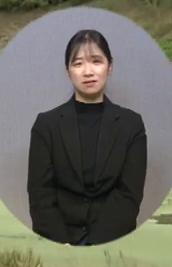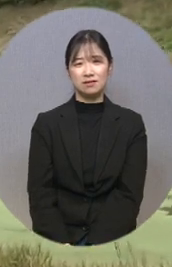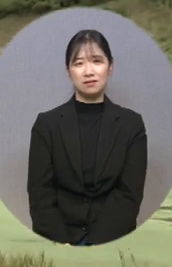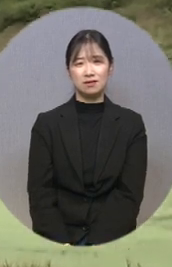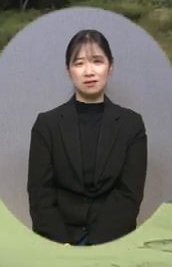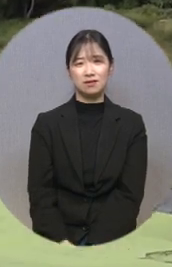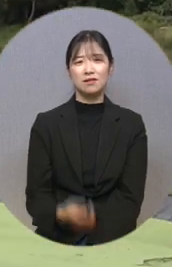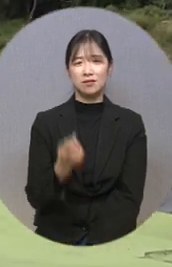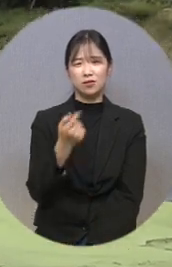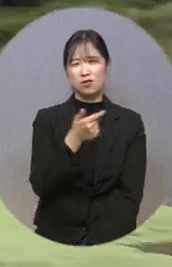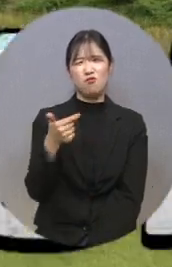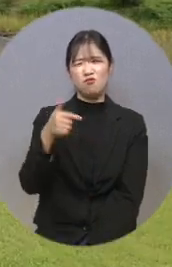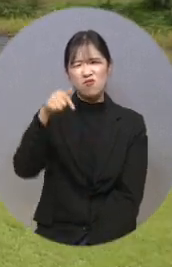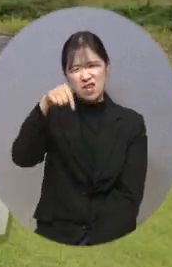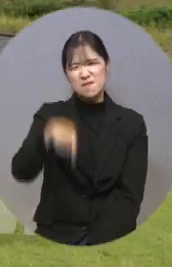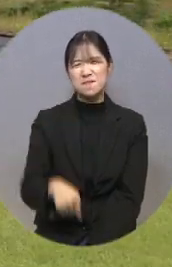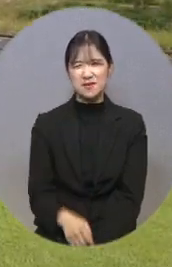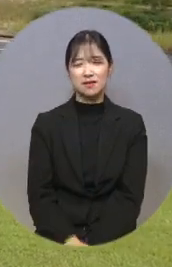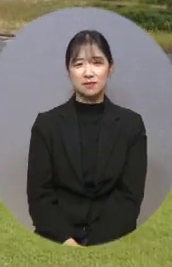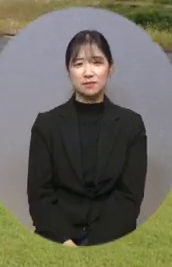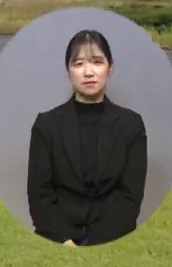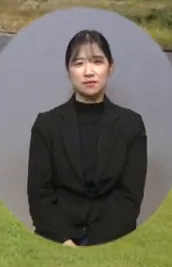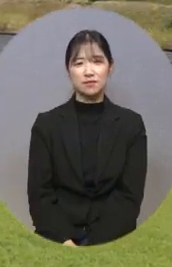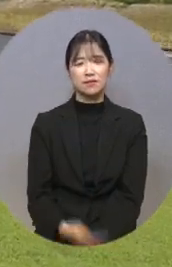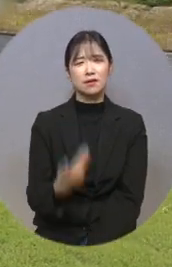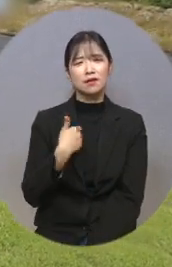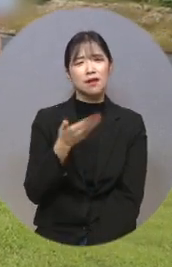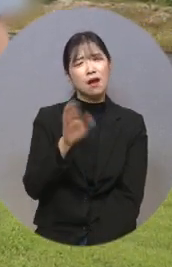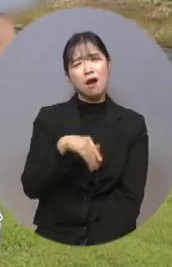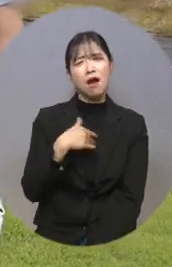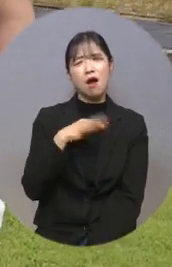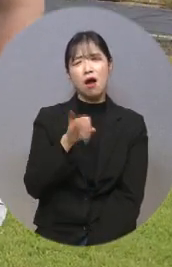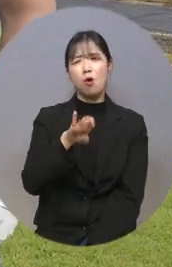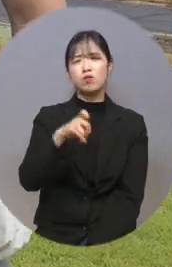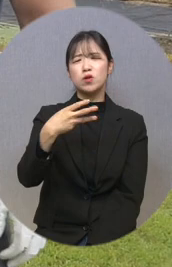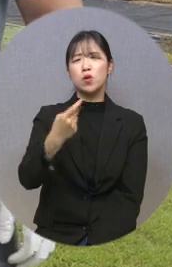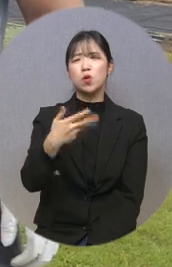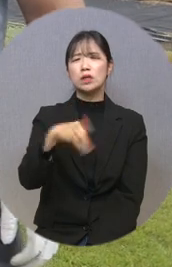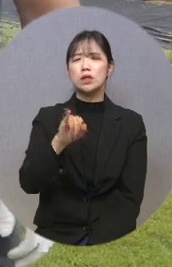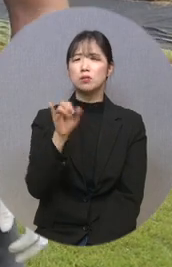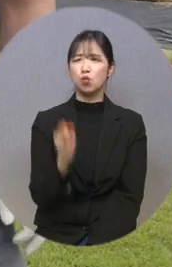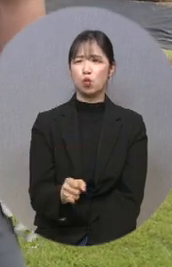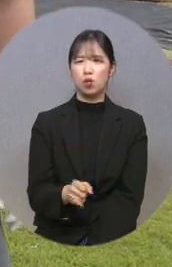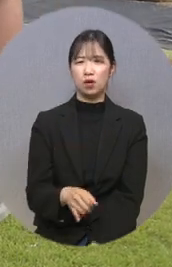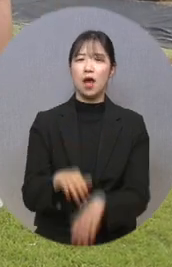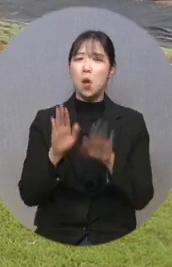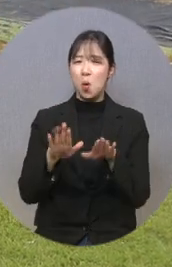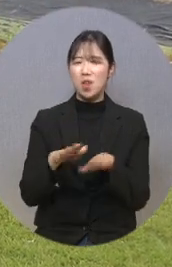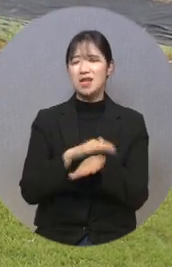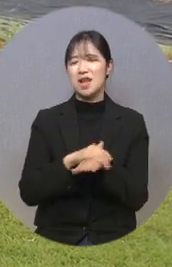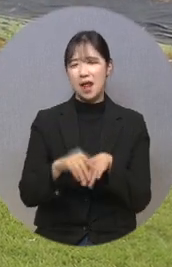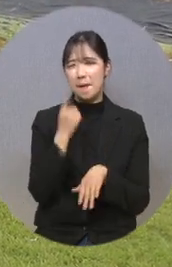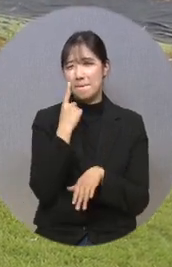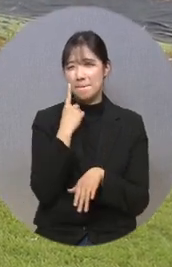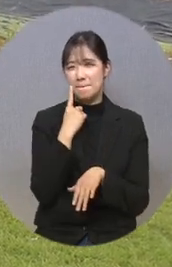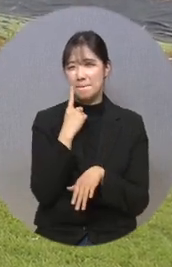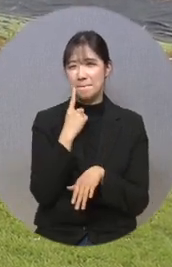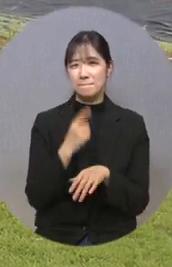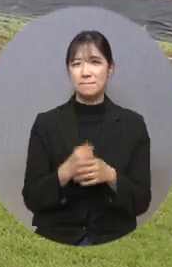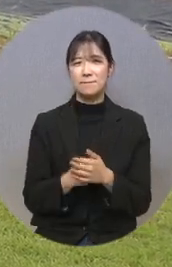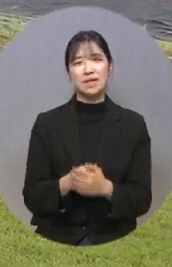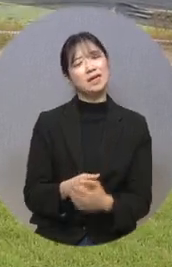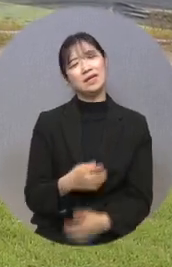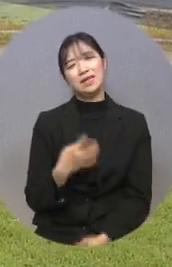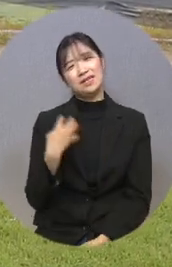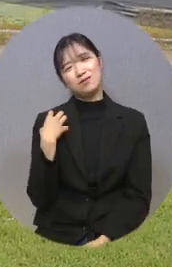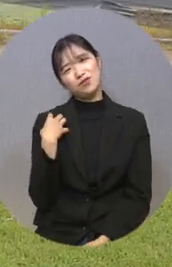너무 깊이 들어갔어. 응. 근데 내가 어프로치 진짜 못해. 그 오늘 잘하면 안 돼? 아, 너 이렇게 나한테